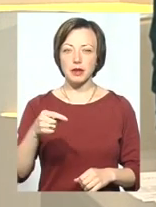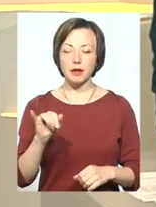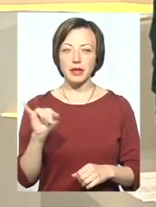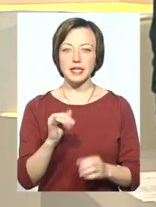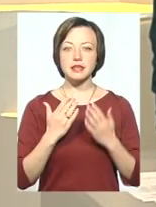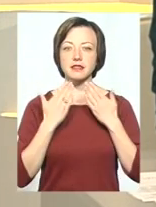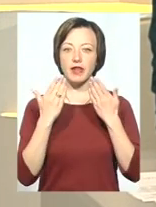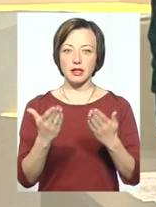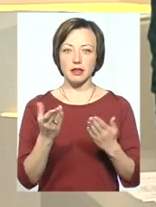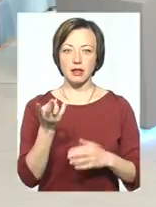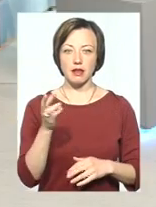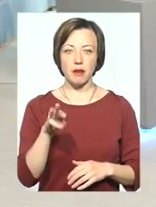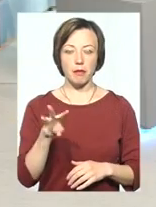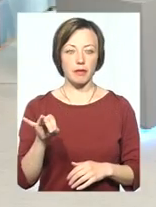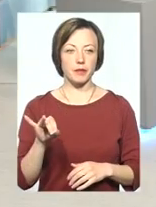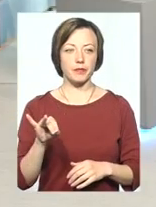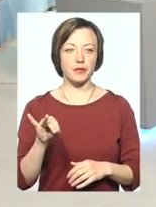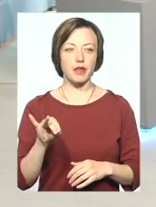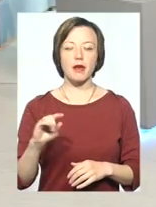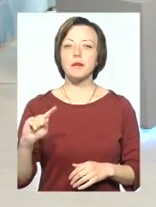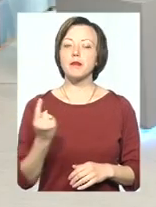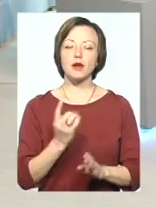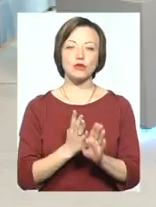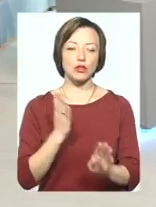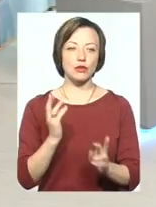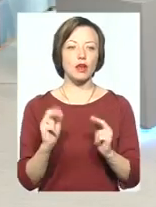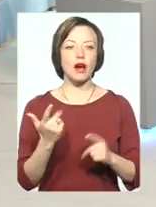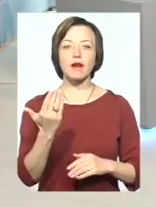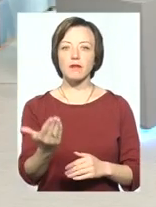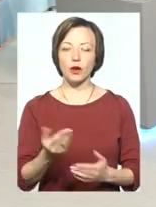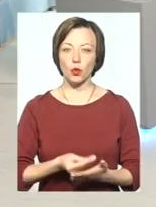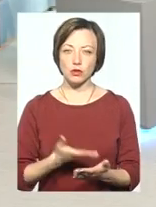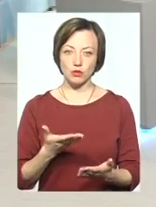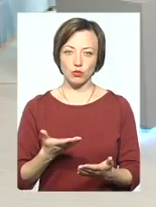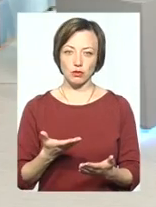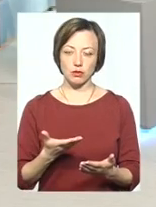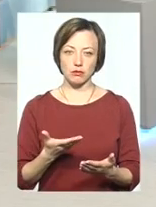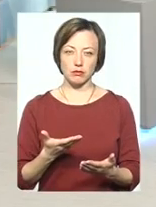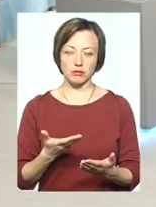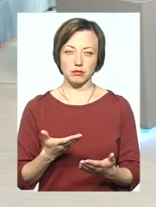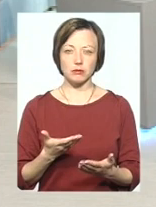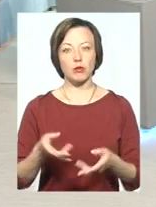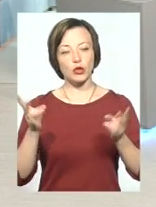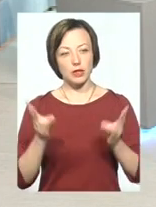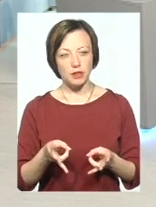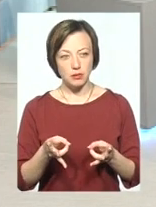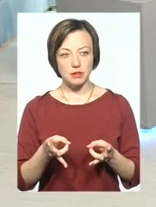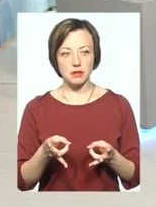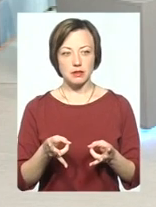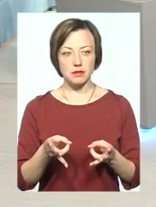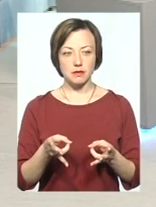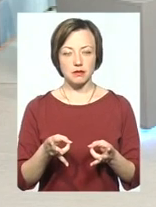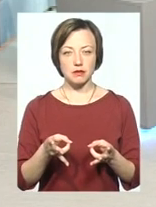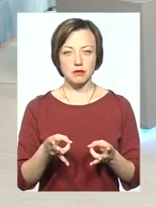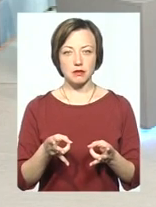зверненнями. А насамперед, ее, як ви оцінюєте ее потрібність саме